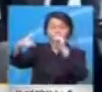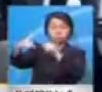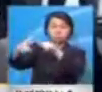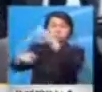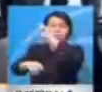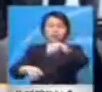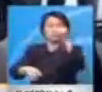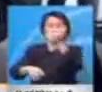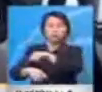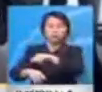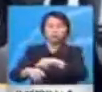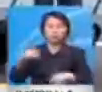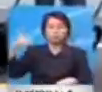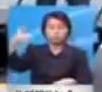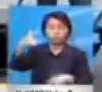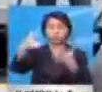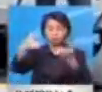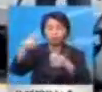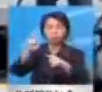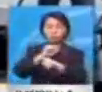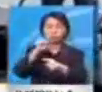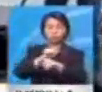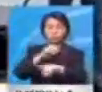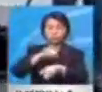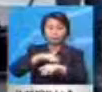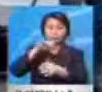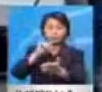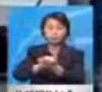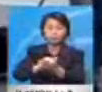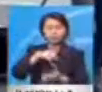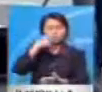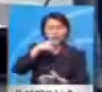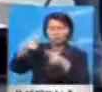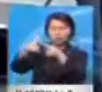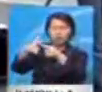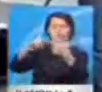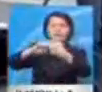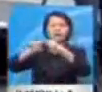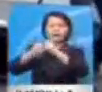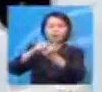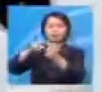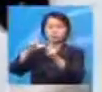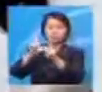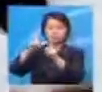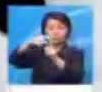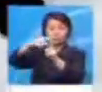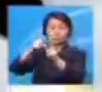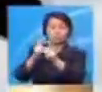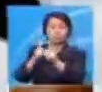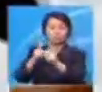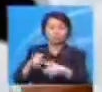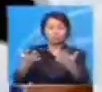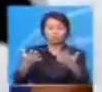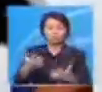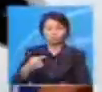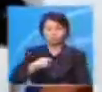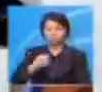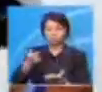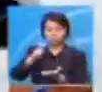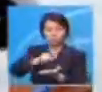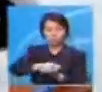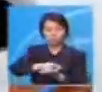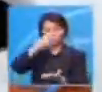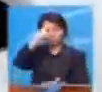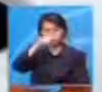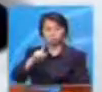dibatalkan pesawat yang hendak digunakan pada ketika itu dikatakan mengalami masalah teknikal shahrin sarafuddin Melaporkan